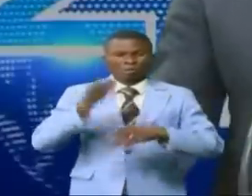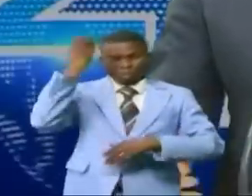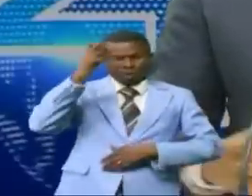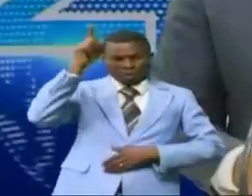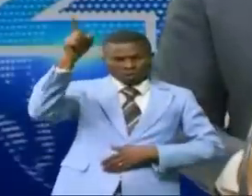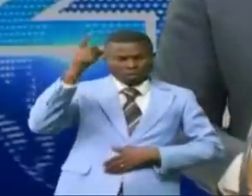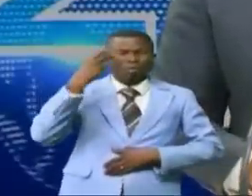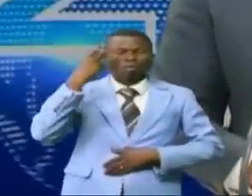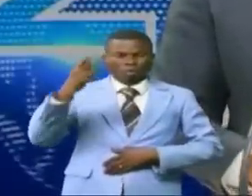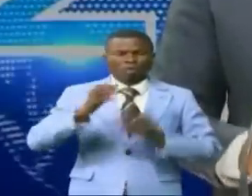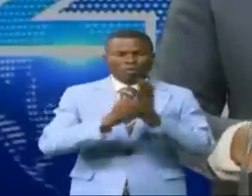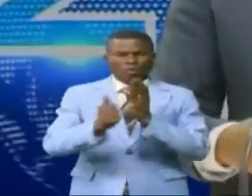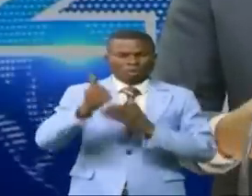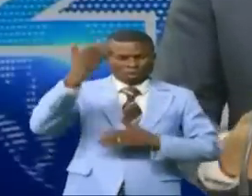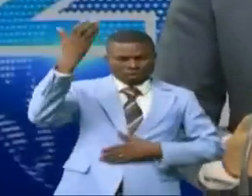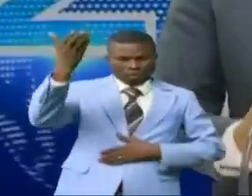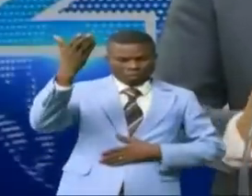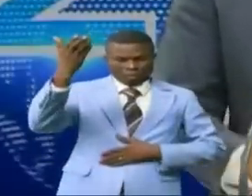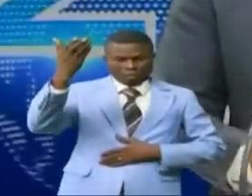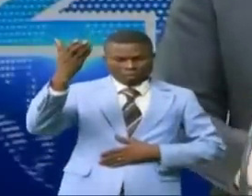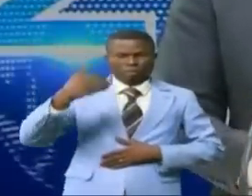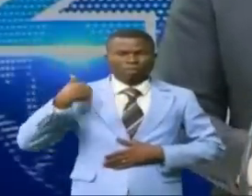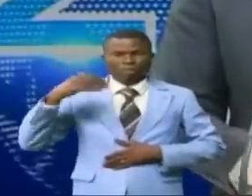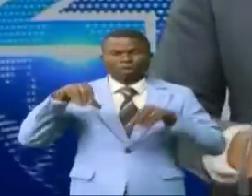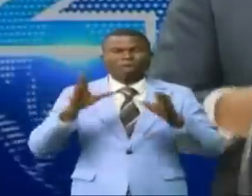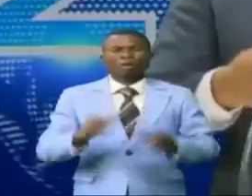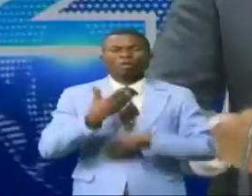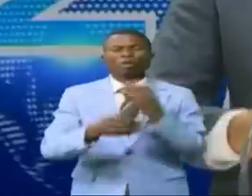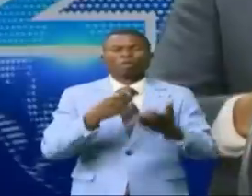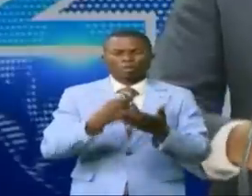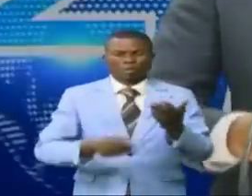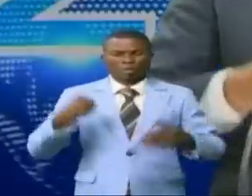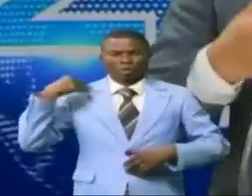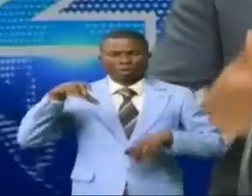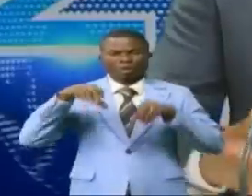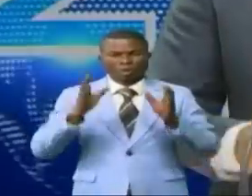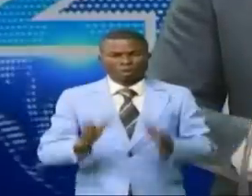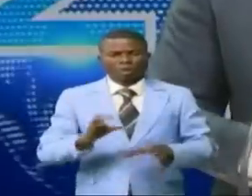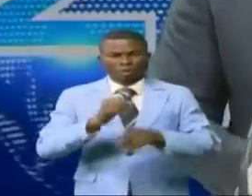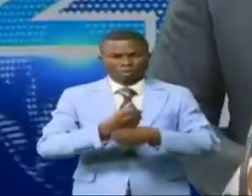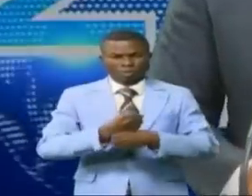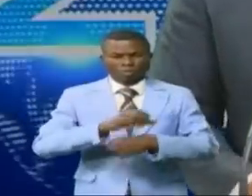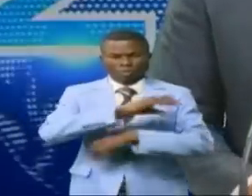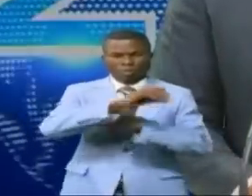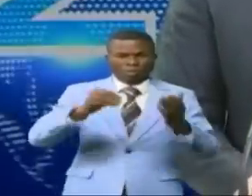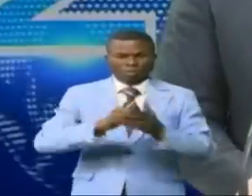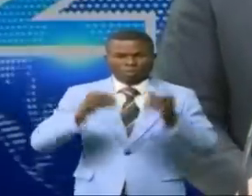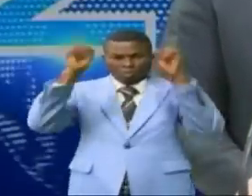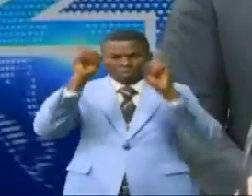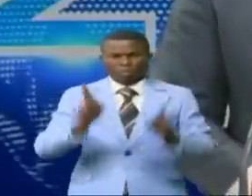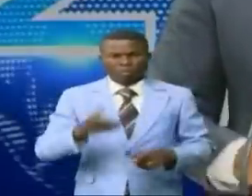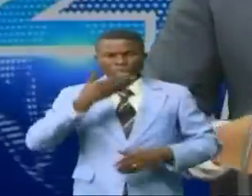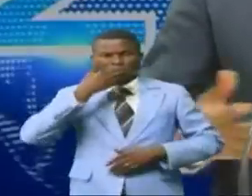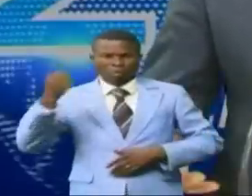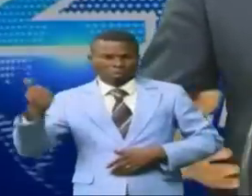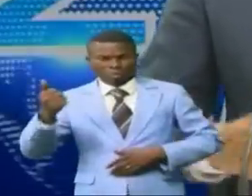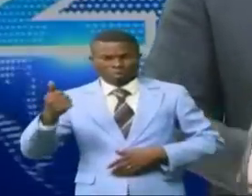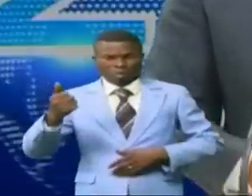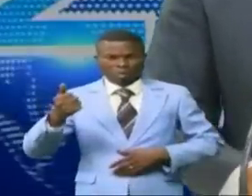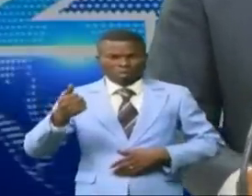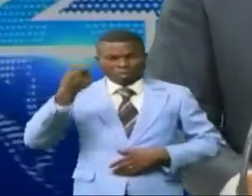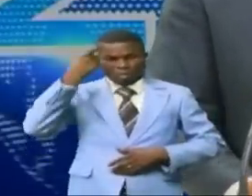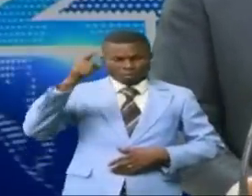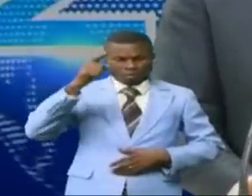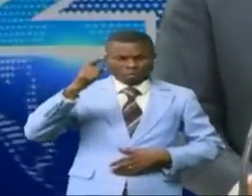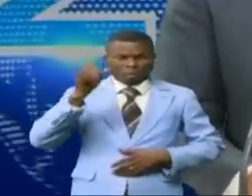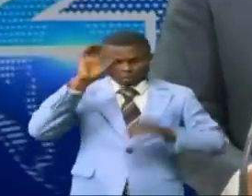on retrouve des compétences. Alors qu'est-ce que l'État congolais a fait? L'État congolais a créé un centre africain d'excellence sur